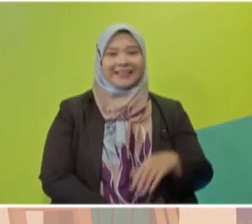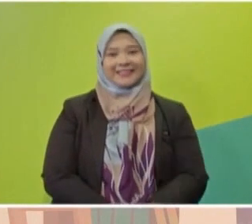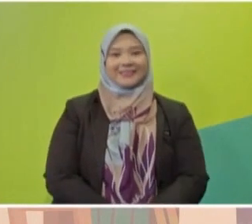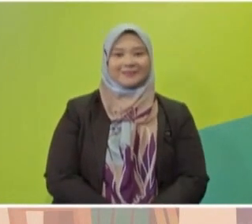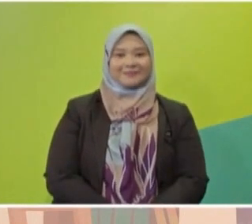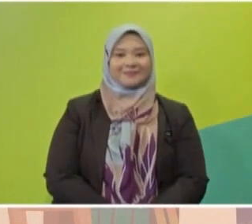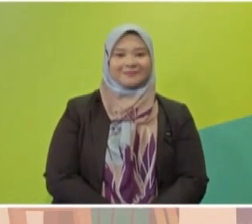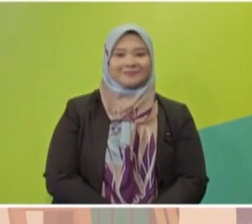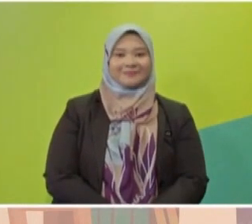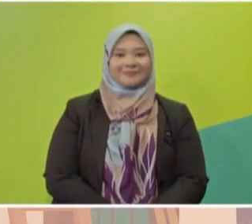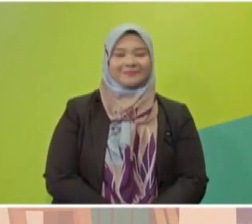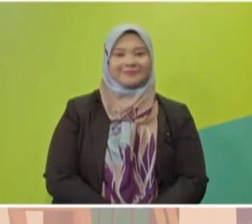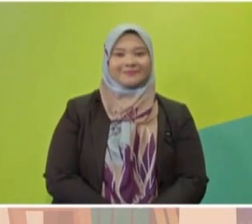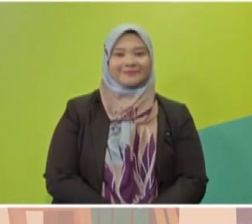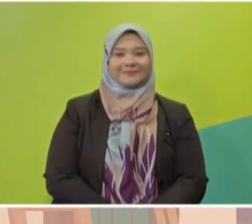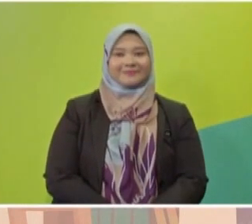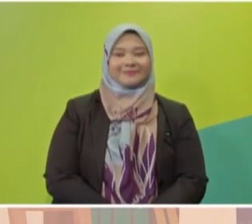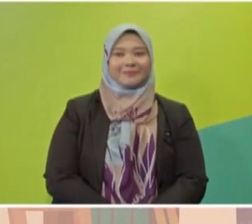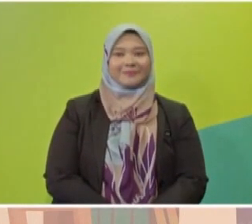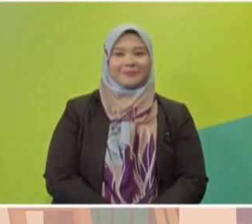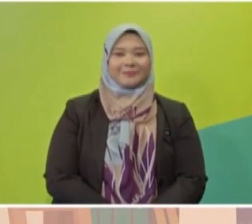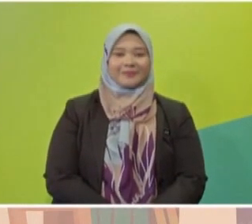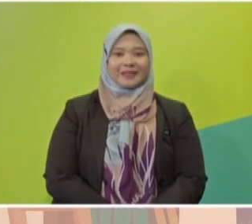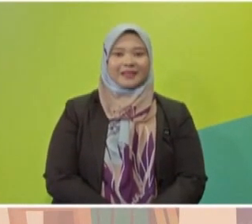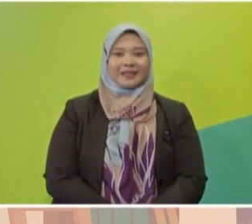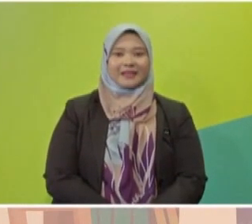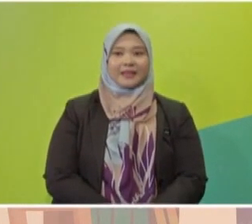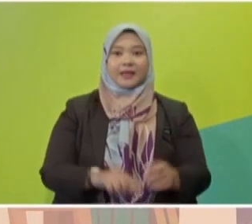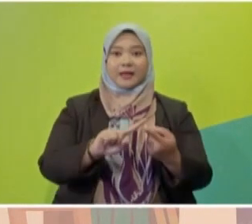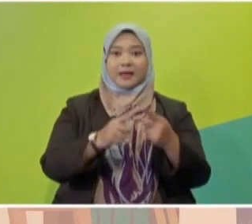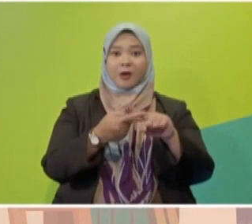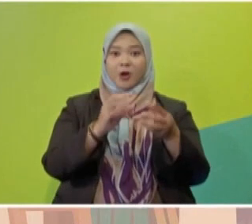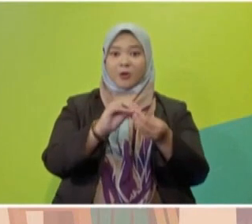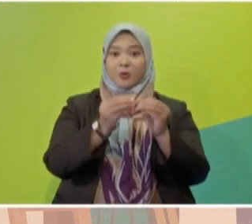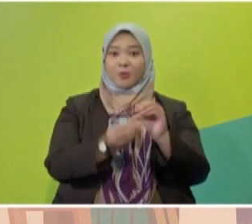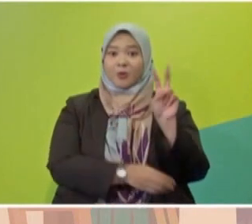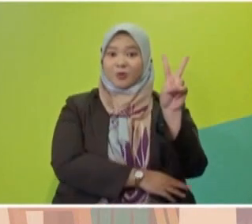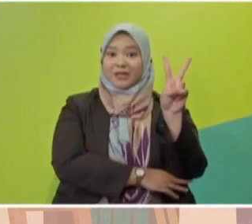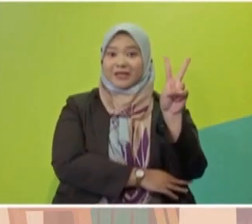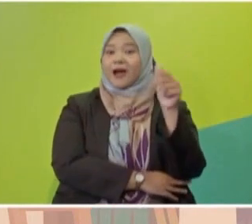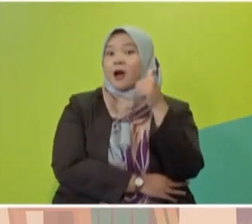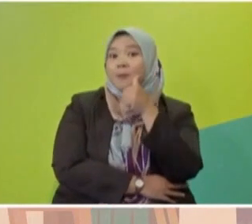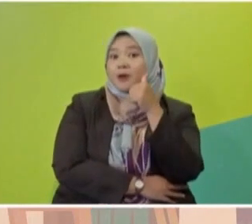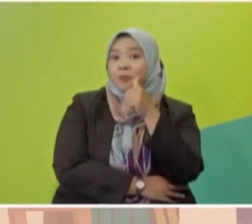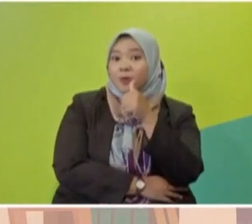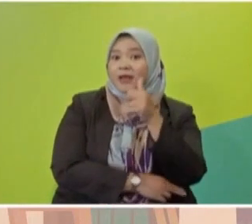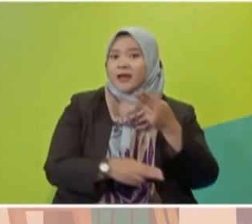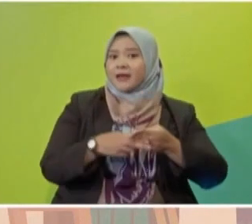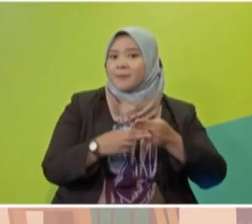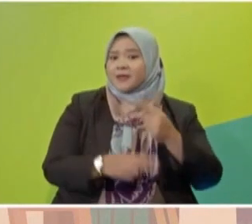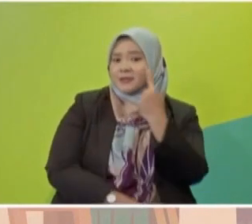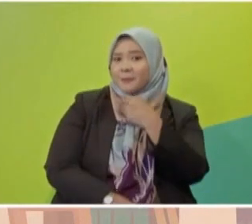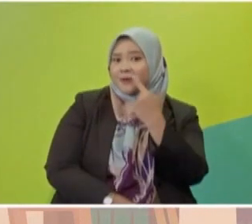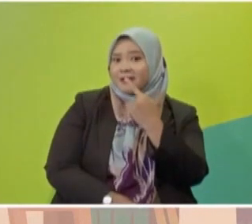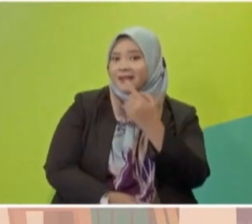berkenalan. Selamat kenalan. Hai, Riz. Baik. Yang kedua, cikgu tampilkan Nur Irdina Sofia binti Muhammad